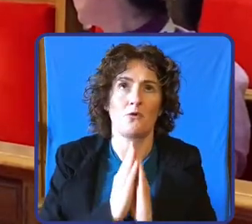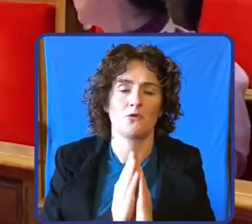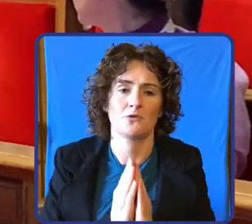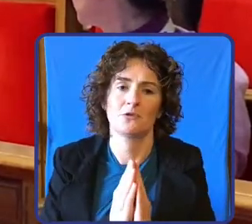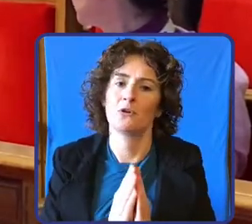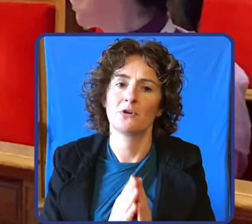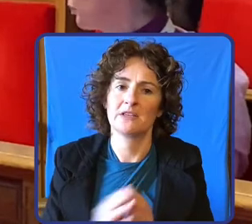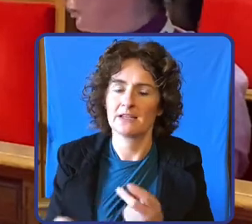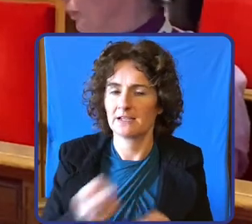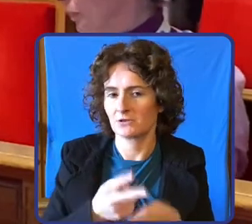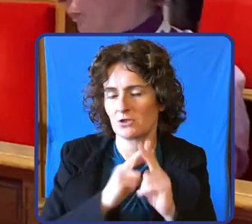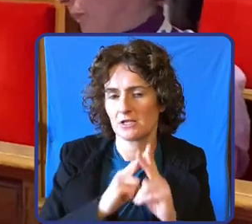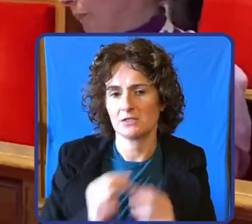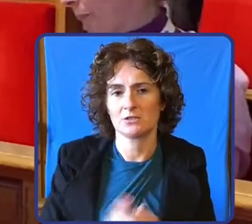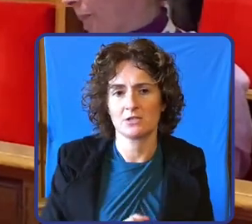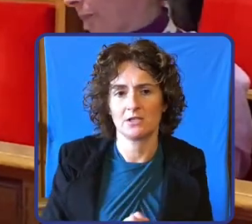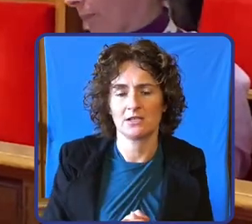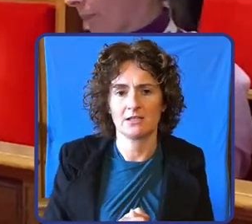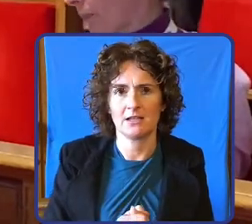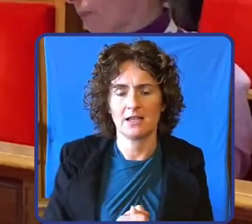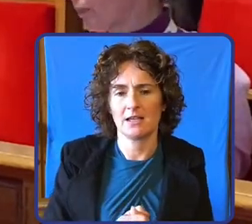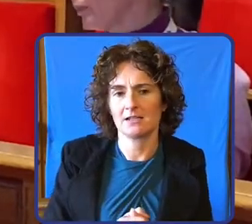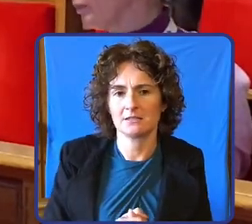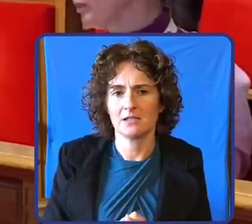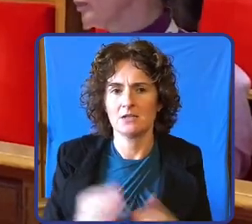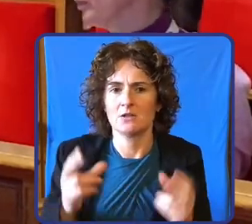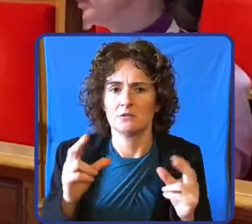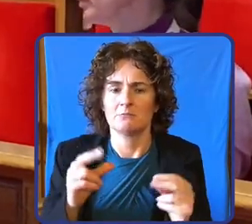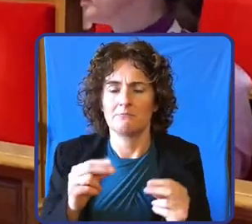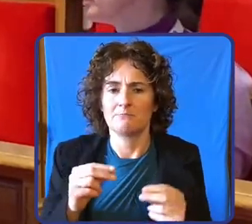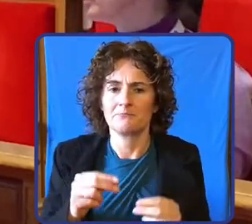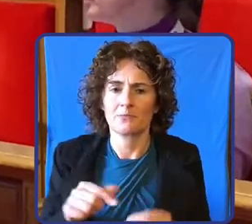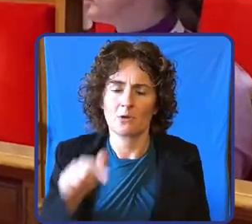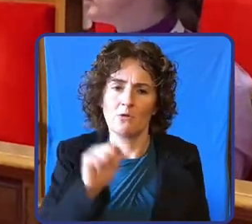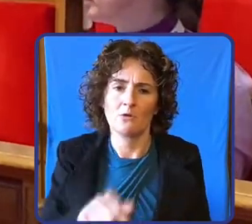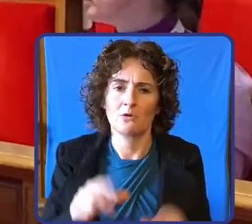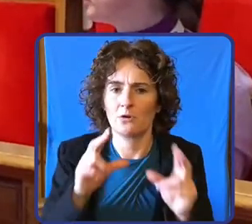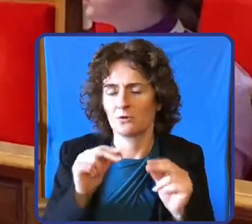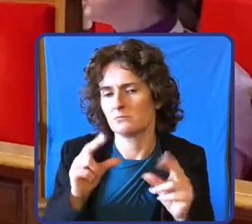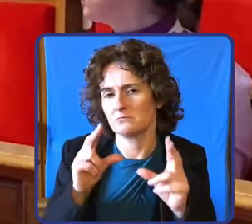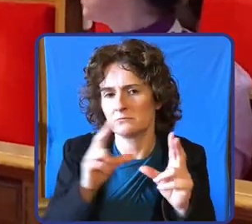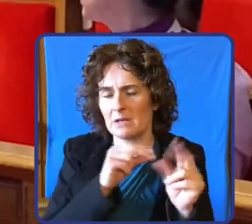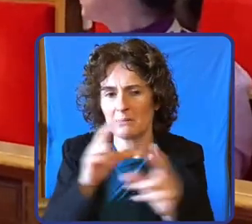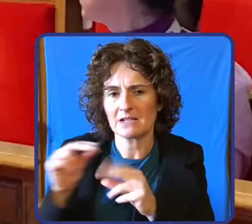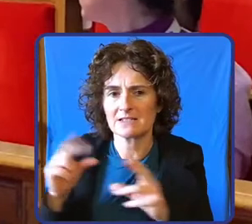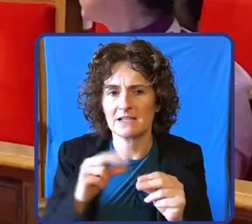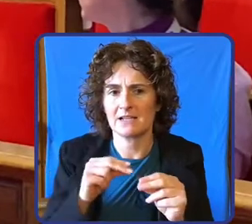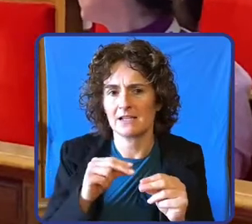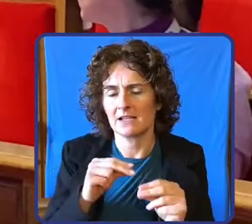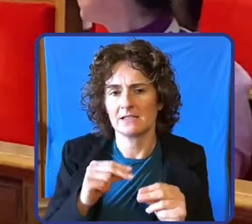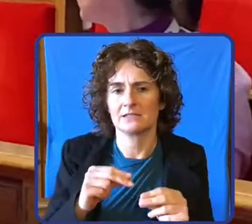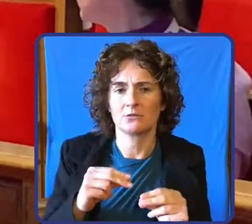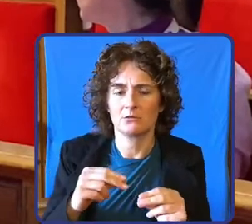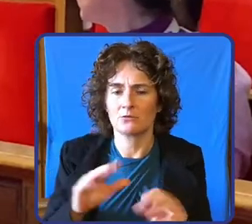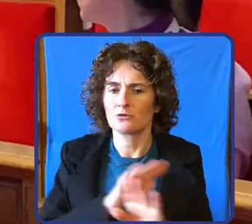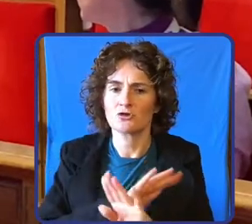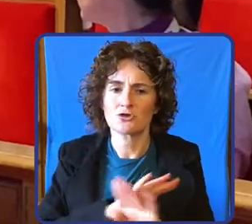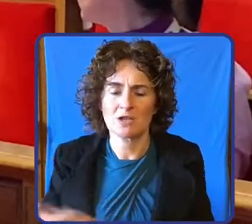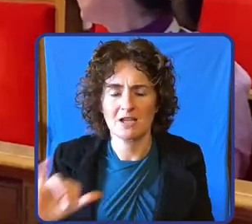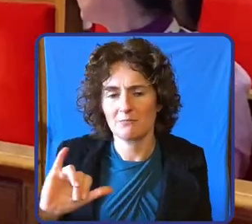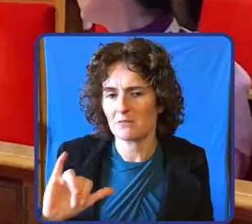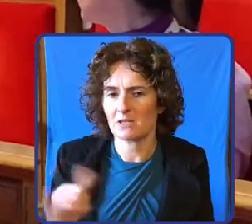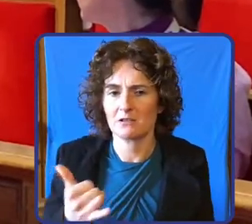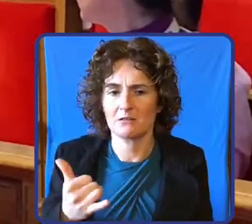hallgatni. Hónapokon keresztül arról beszéltünk, hogy tele van a költségvetés olyan dolgokkal, amire nincs szükség. Önök azt mondták, hogy semmi gond. Akkor most